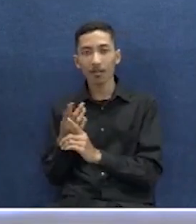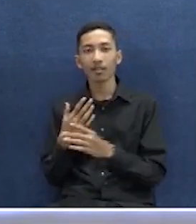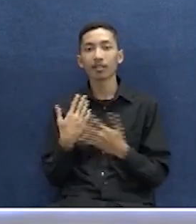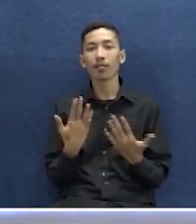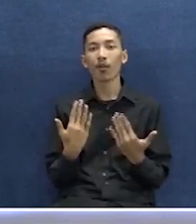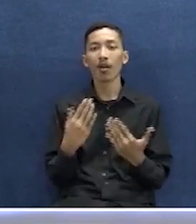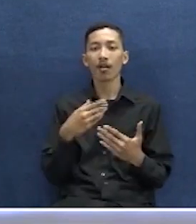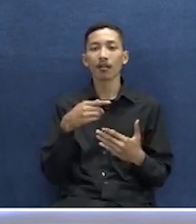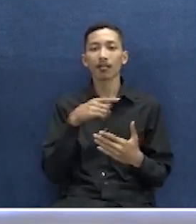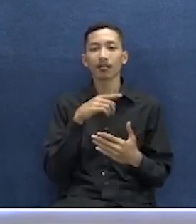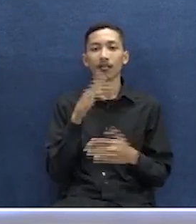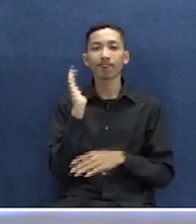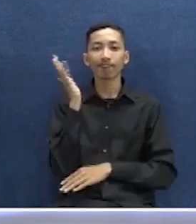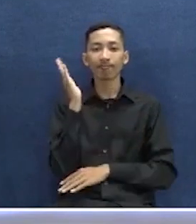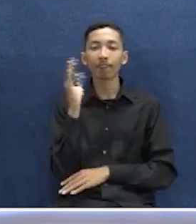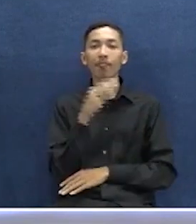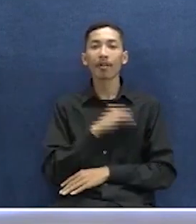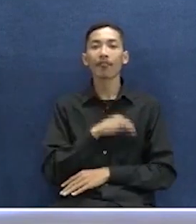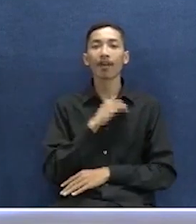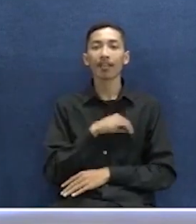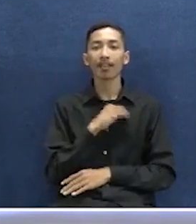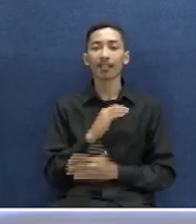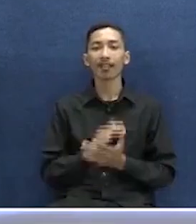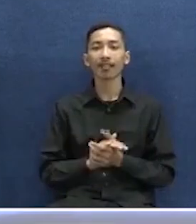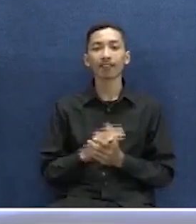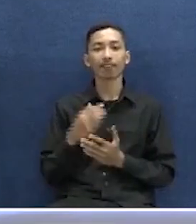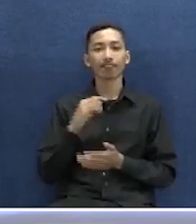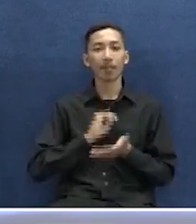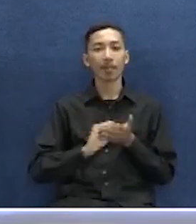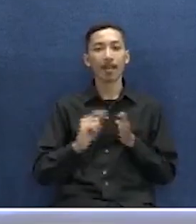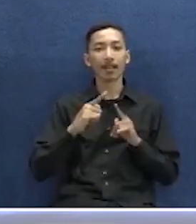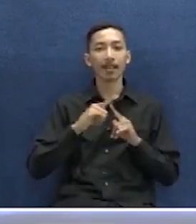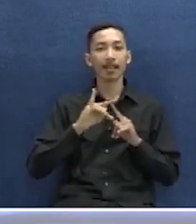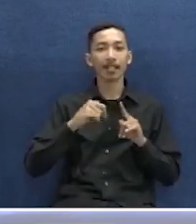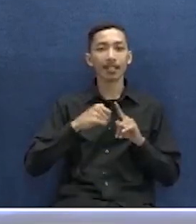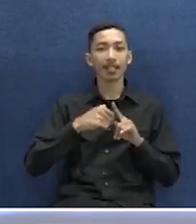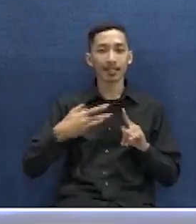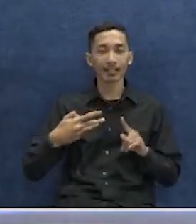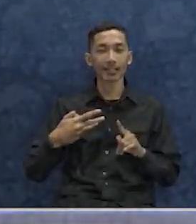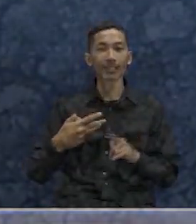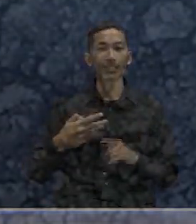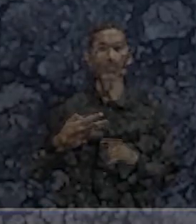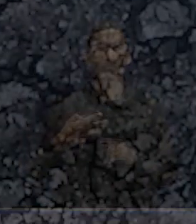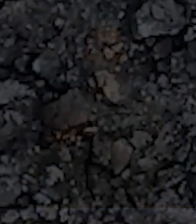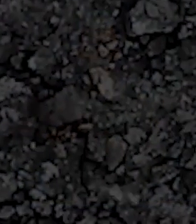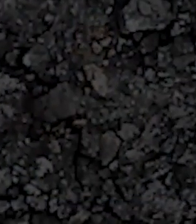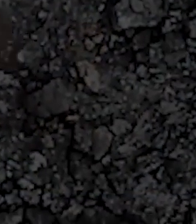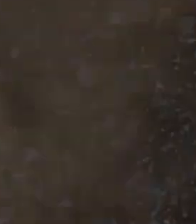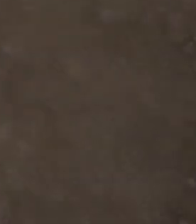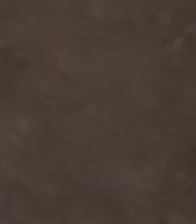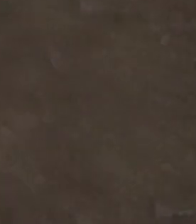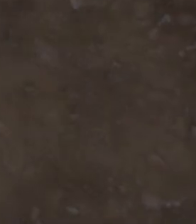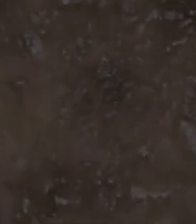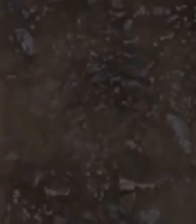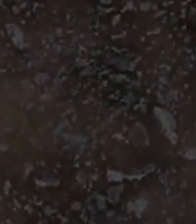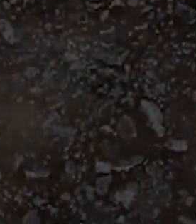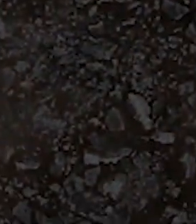bisa bermanfaat untuk kita semua saya Tike priatnakusuma wassalamu'alaikum warahmatullahi sign